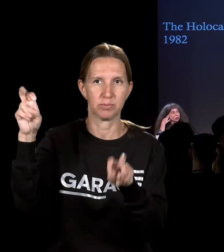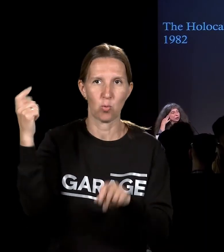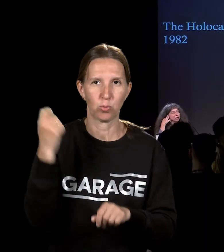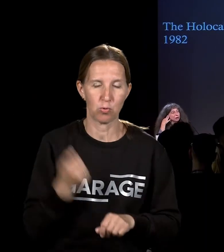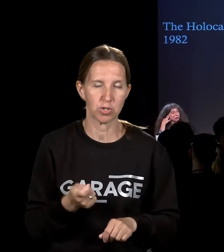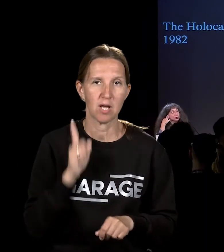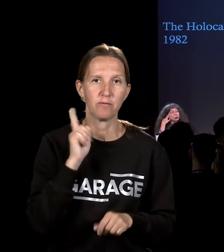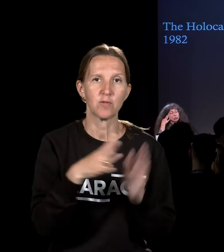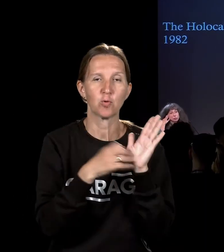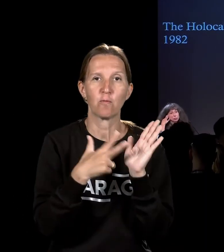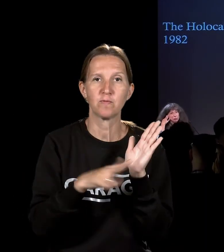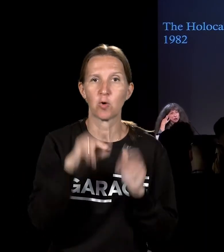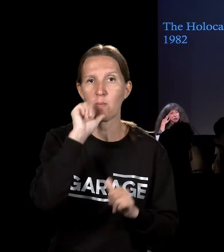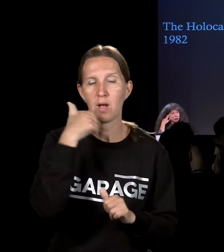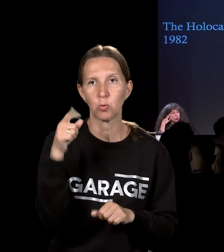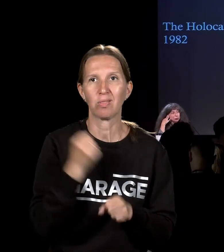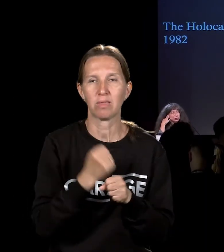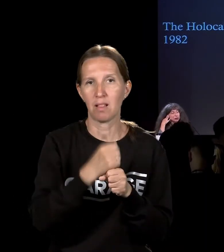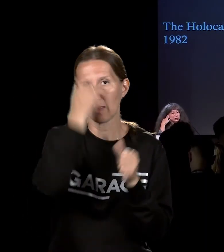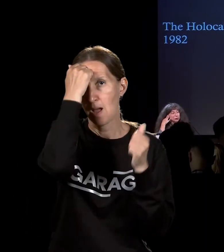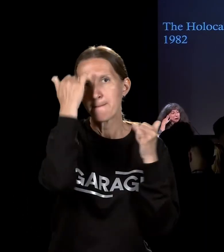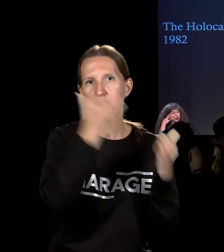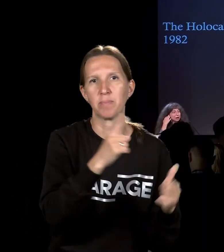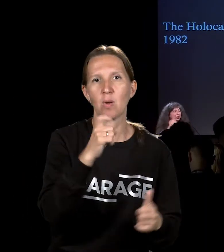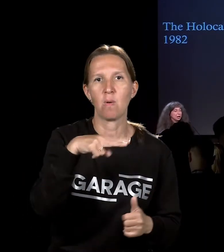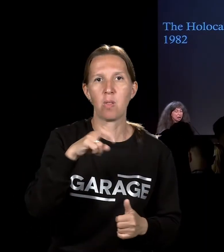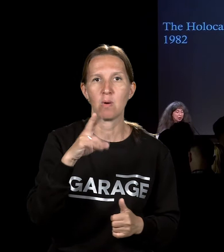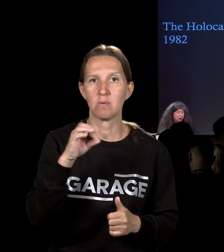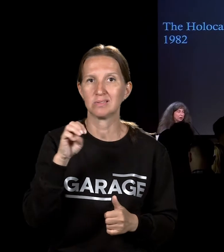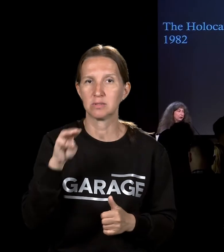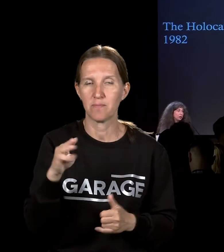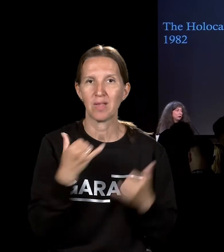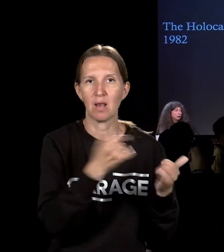году он делает памятник Холокосту для Сан-Франциско